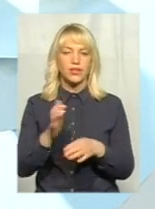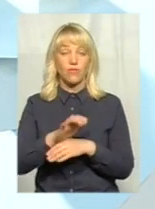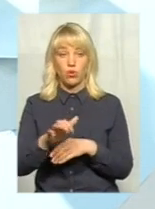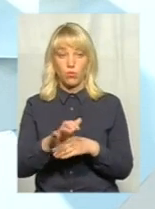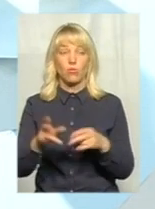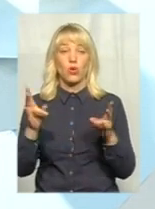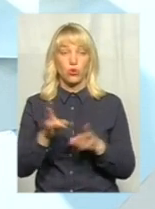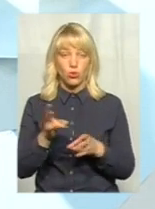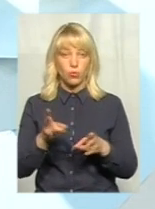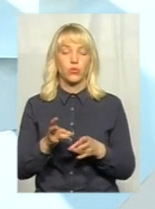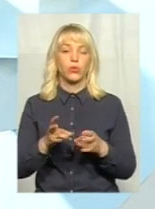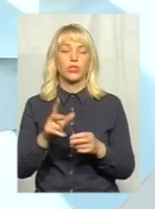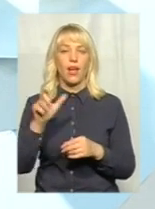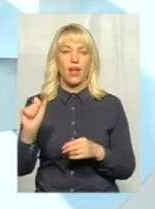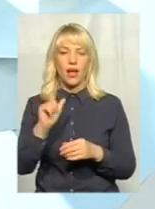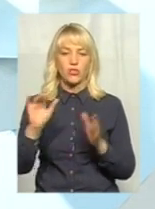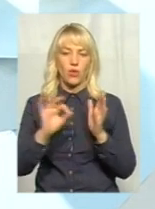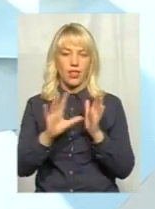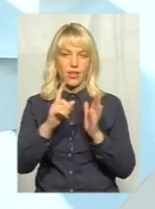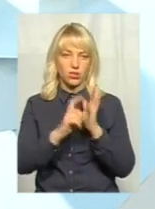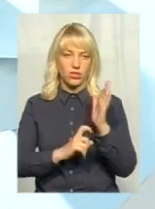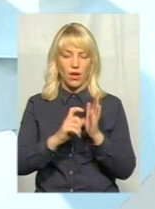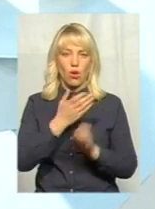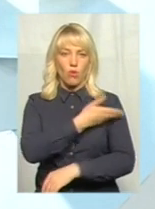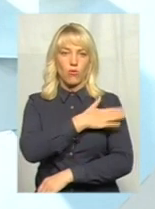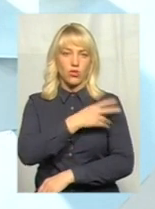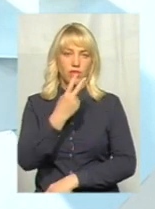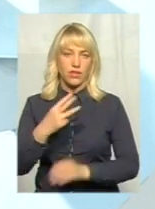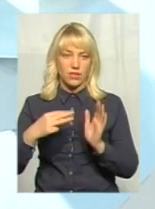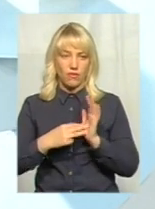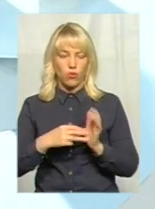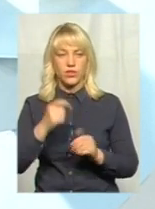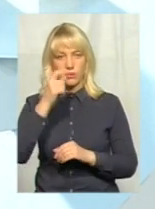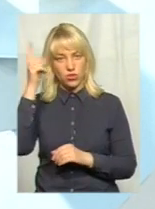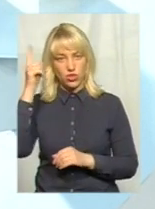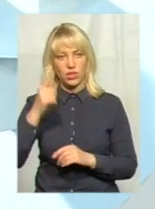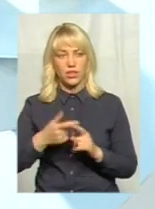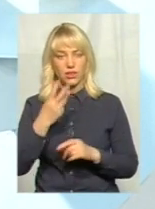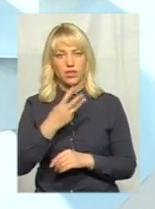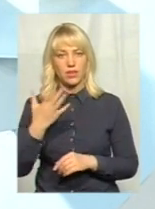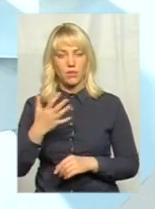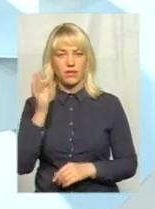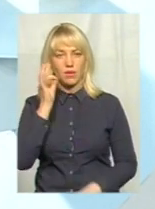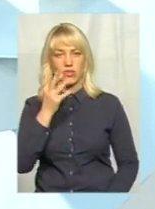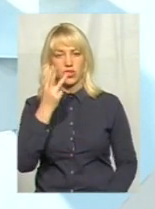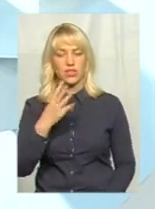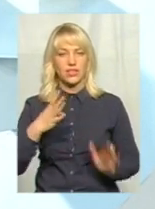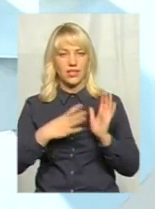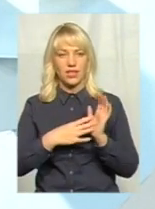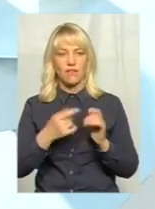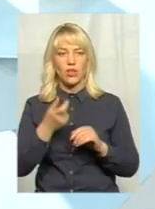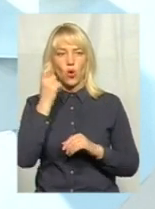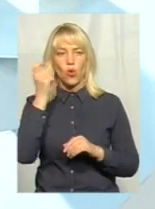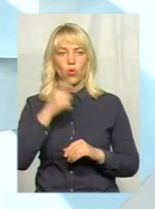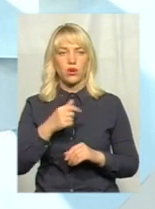електрика, газоелектрозварювальник. Польща 28, Чехія 35, Німеччина 39, Україна максимально, що я знайшов, у